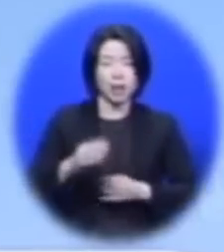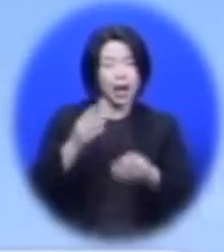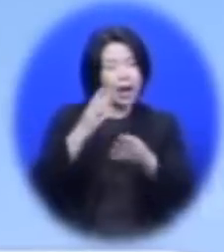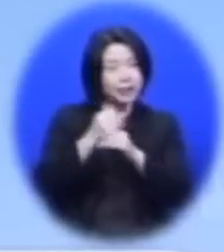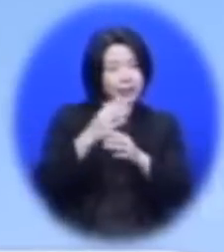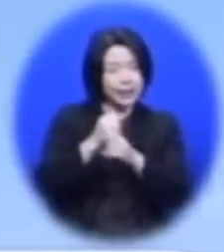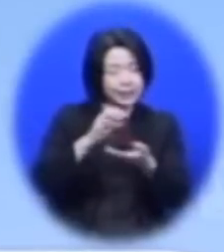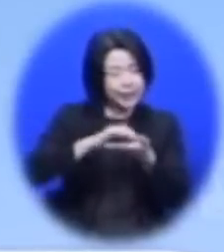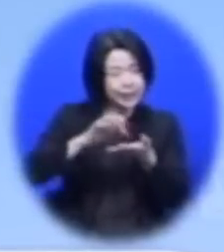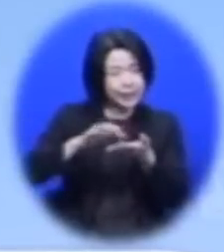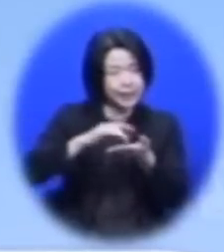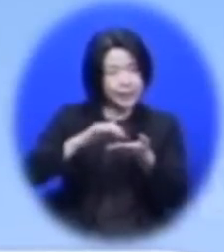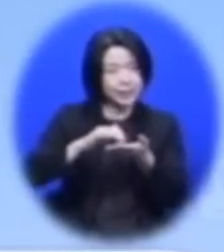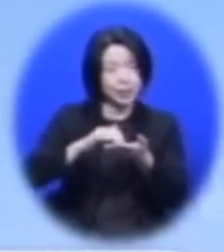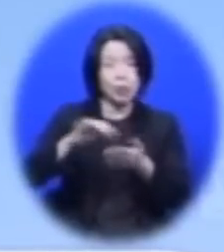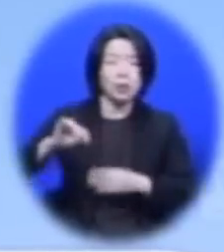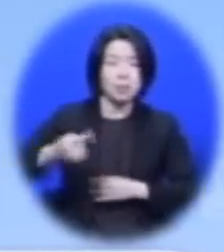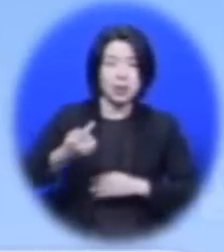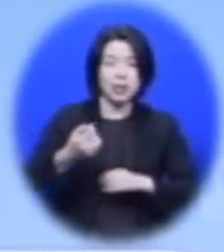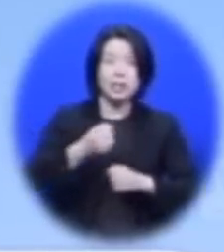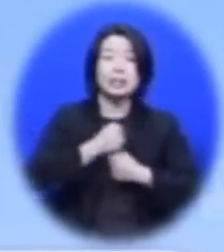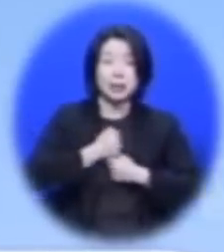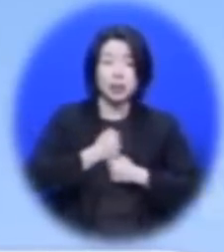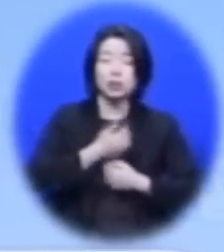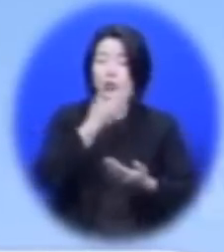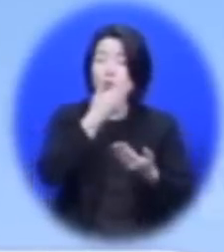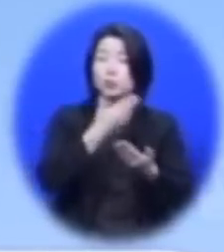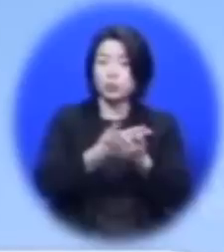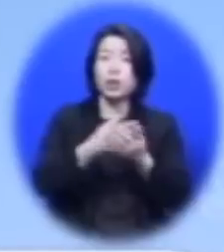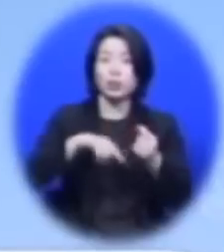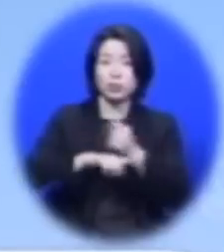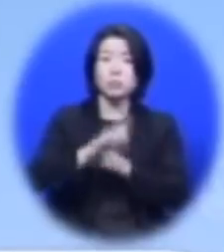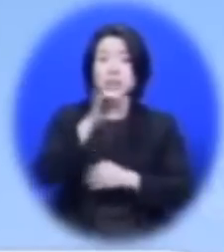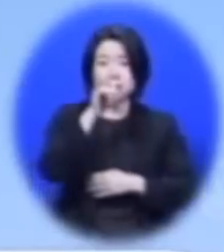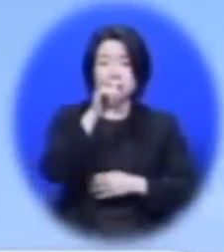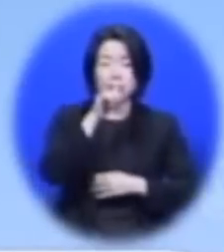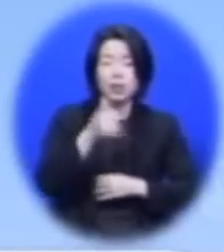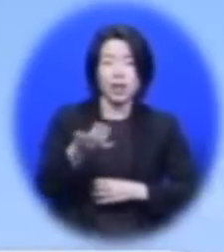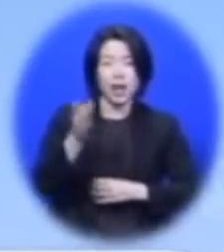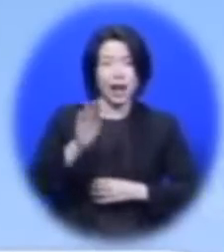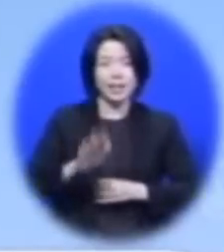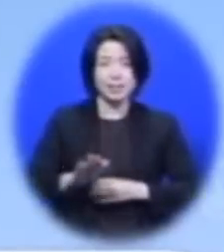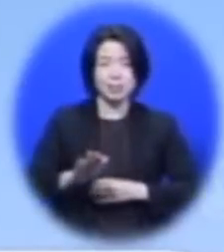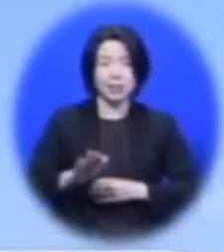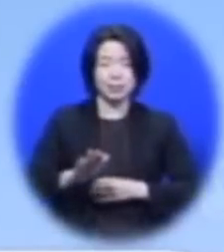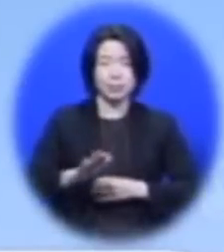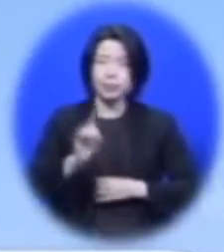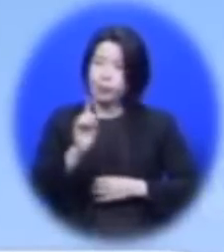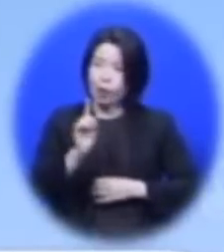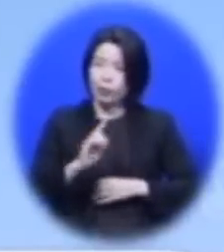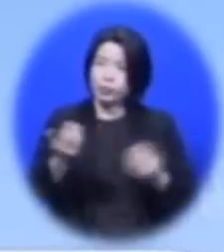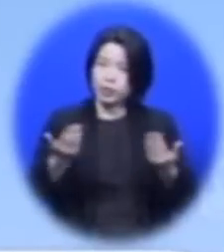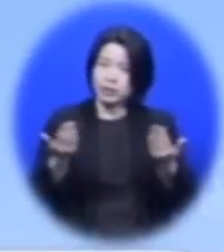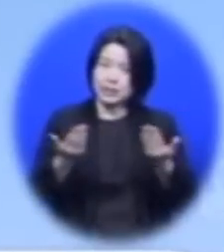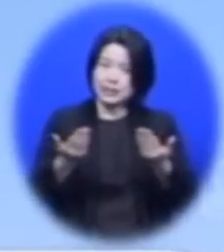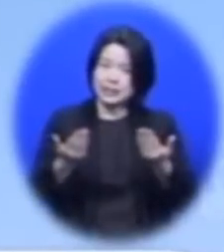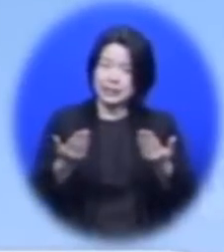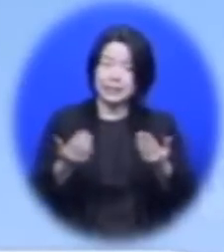것을 지키는 것도 참 중요하고 의미 있을 수도 있죠. 그러나 사건